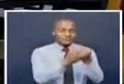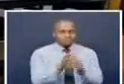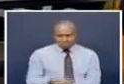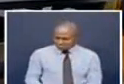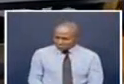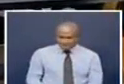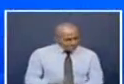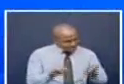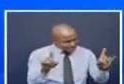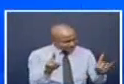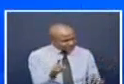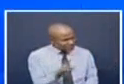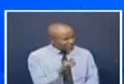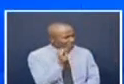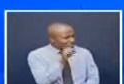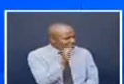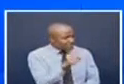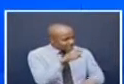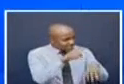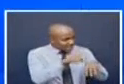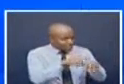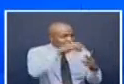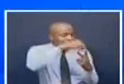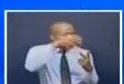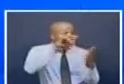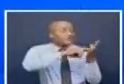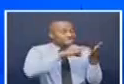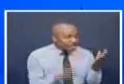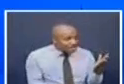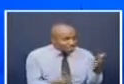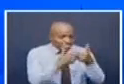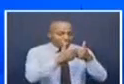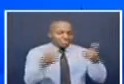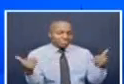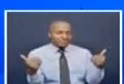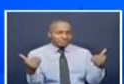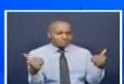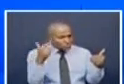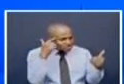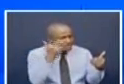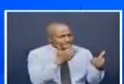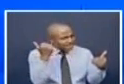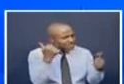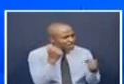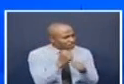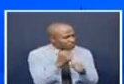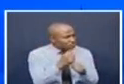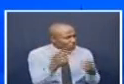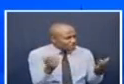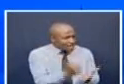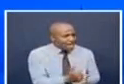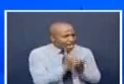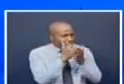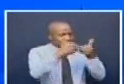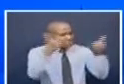pengine huenda kukawa na mpasuko wakati wa mchujo katika chama chako cha ODM. Wewe unadhani ni njia gani bora zaidi ya kushughulikia swala